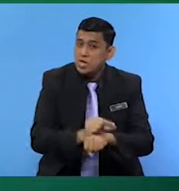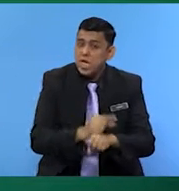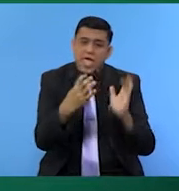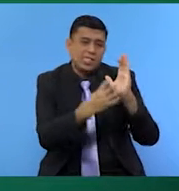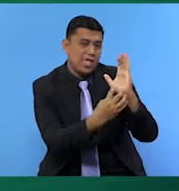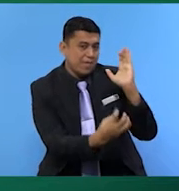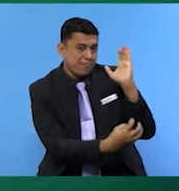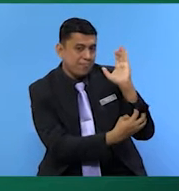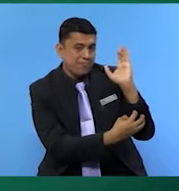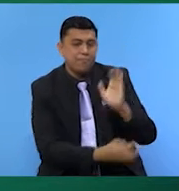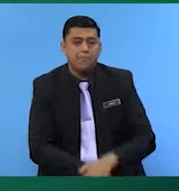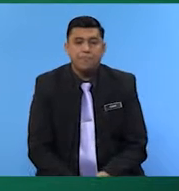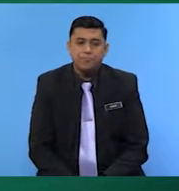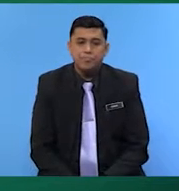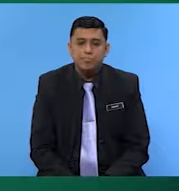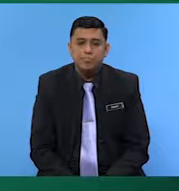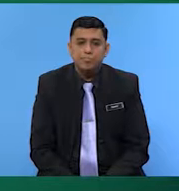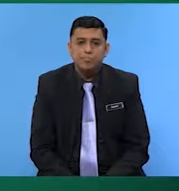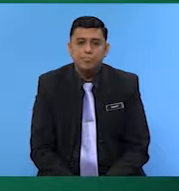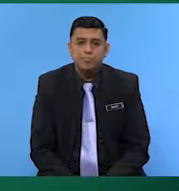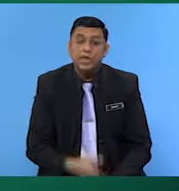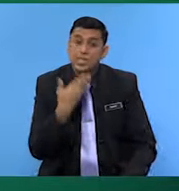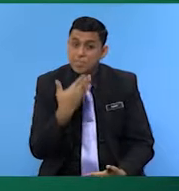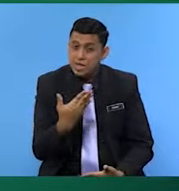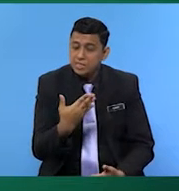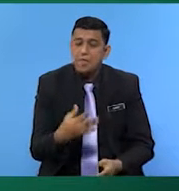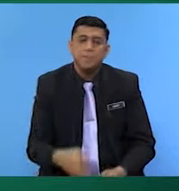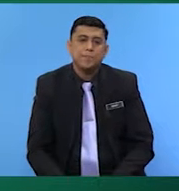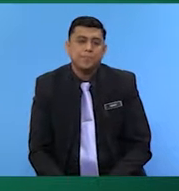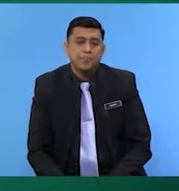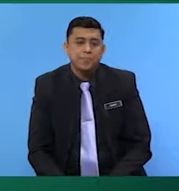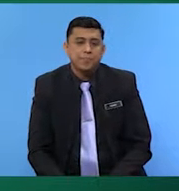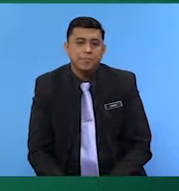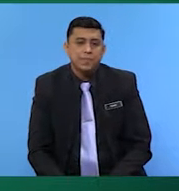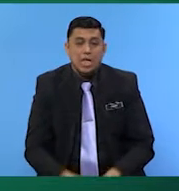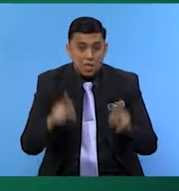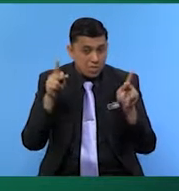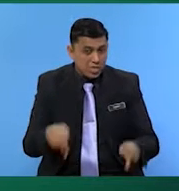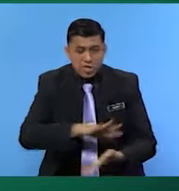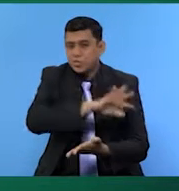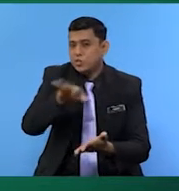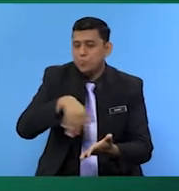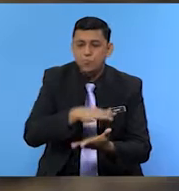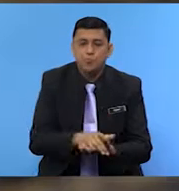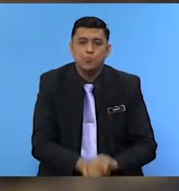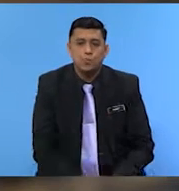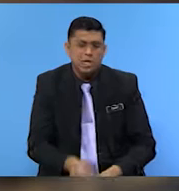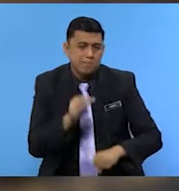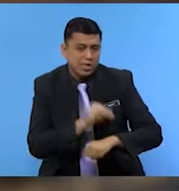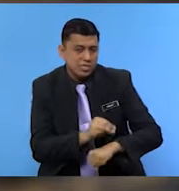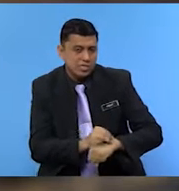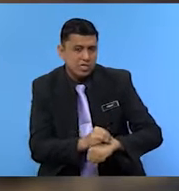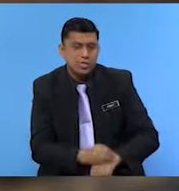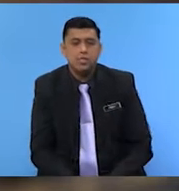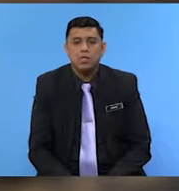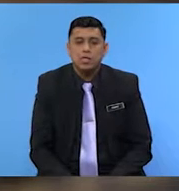penulisan esei pengajian am untuk khusus penggal kedua ini? Okay, terima kasih Cikgu Narizan. Para pelajar yang Cikgu kasih sekalian, masa yang